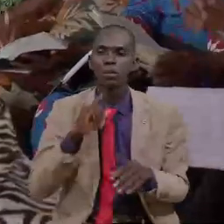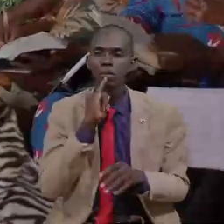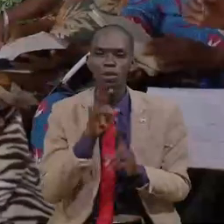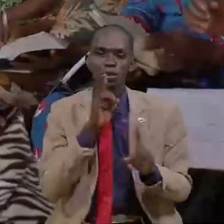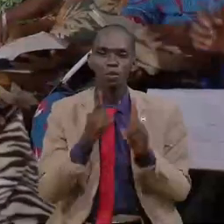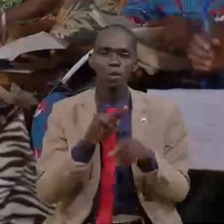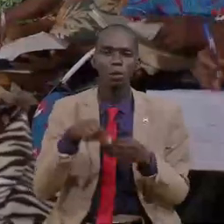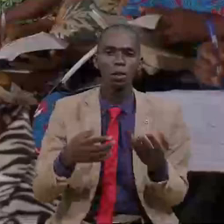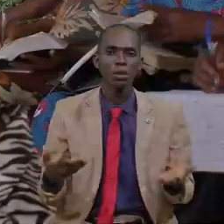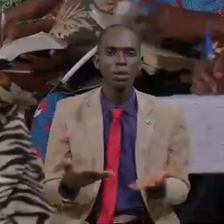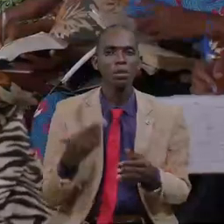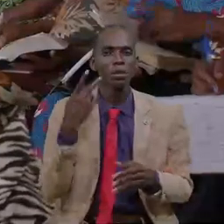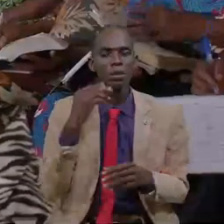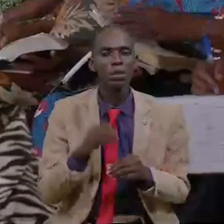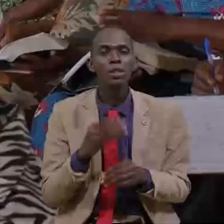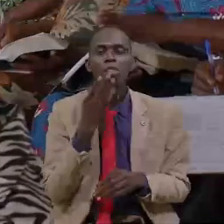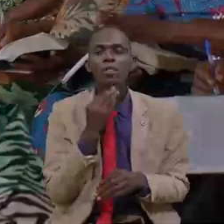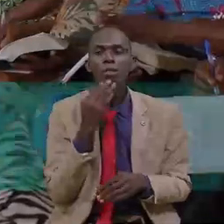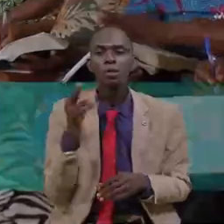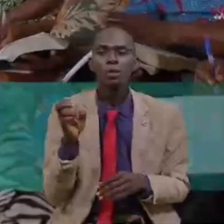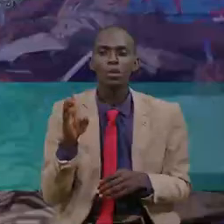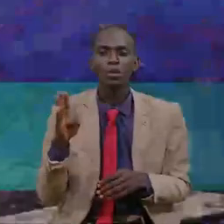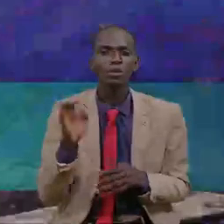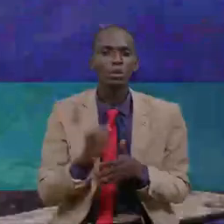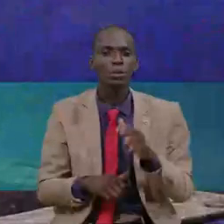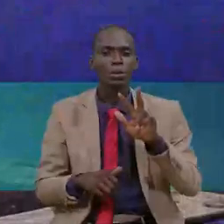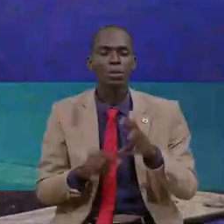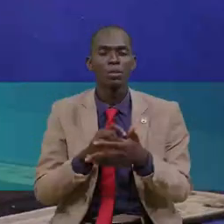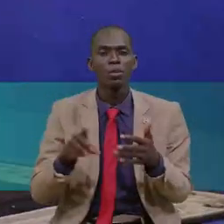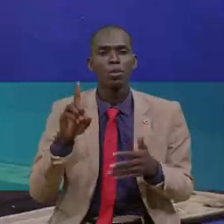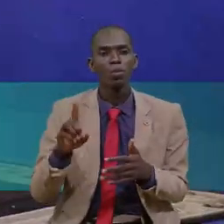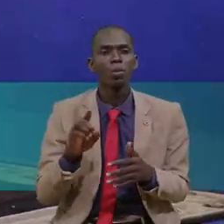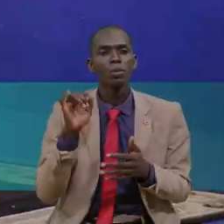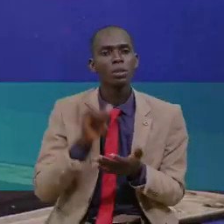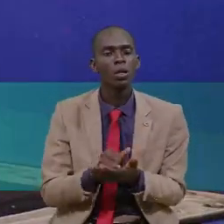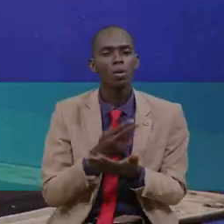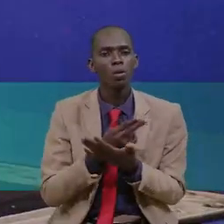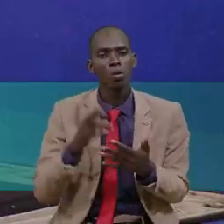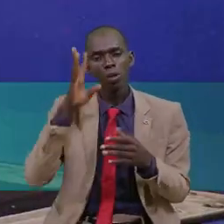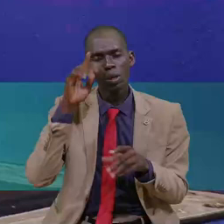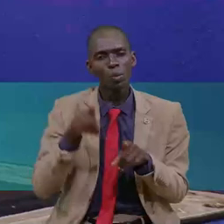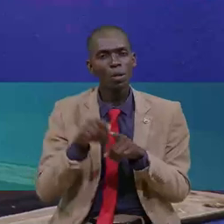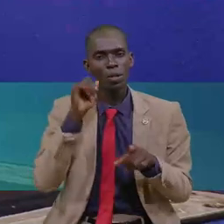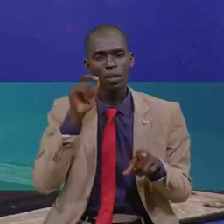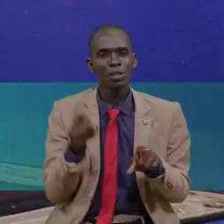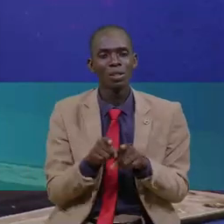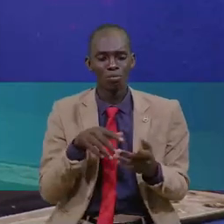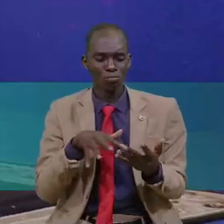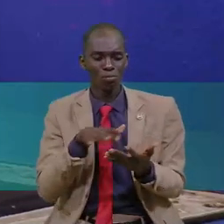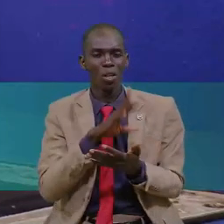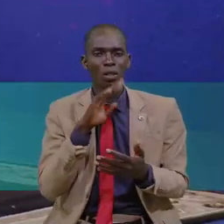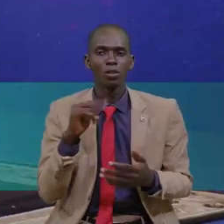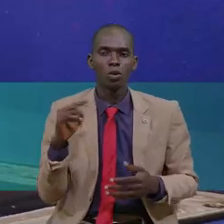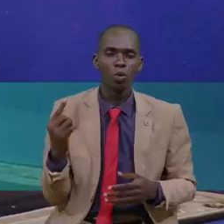Hébreu 3, verset 1. Hébreu 3, verset 1. C'est pourquoi, frère saint, ce sont ces frères-là que le